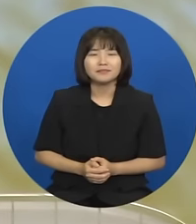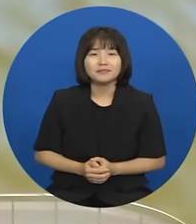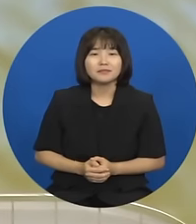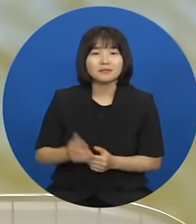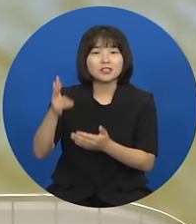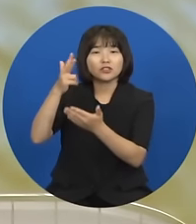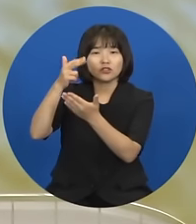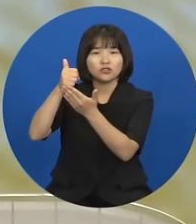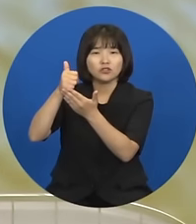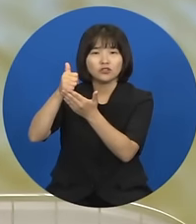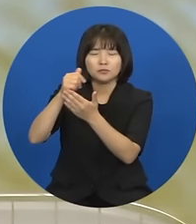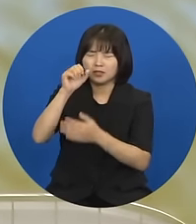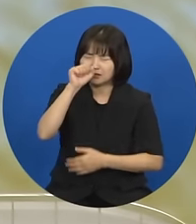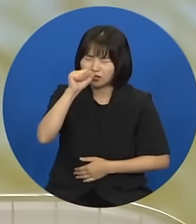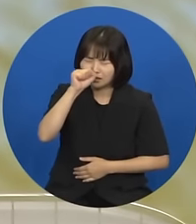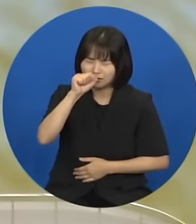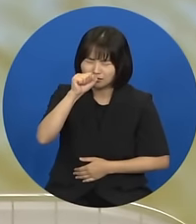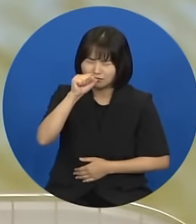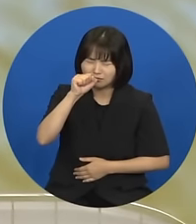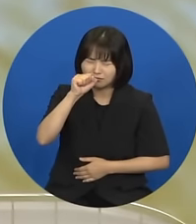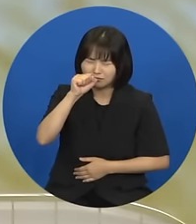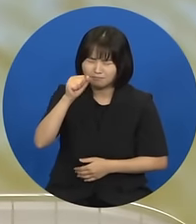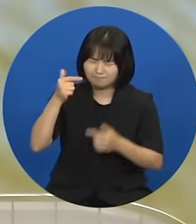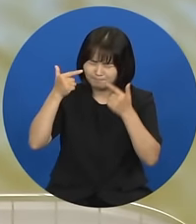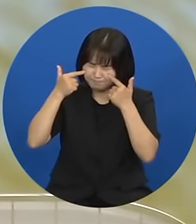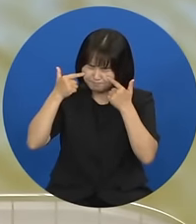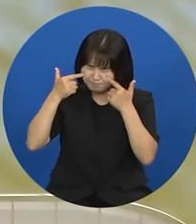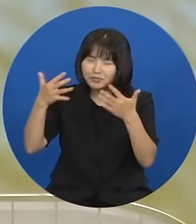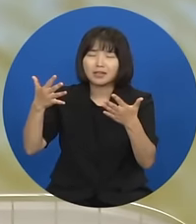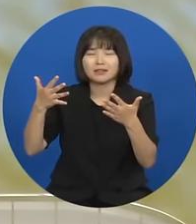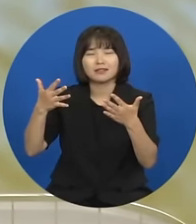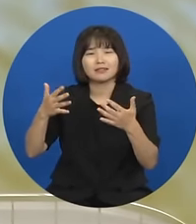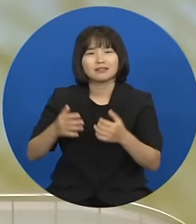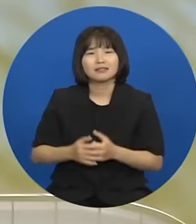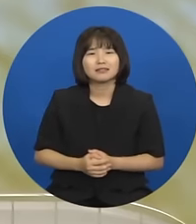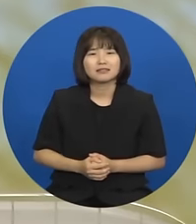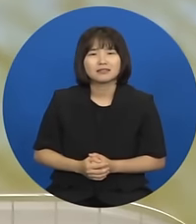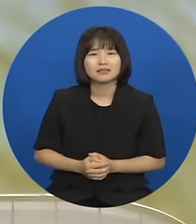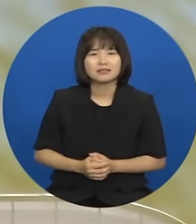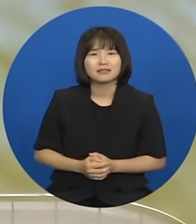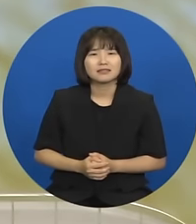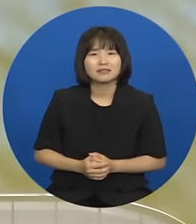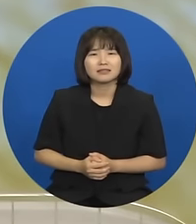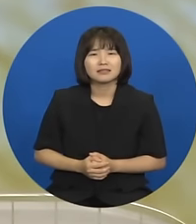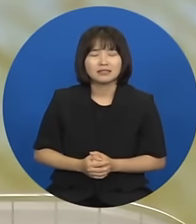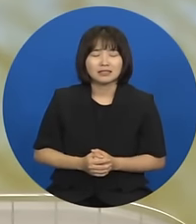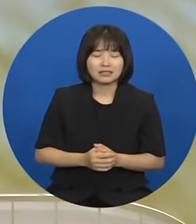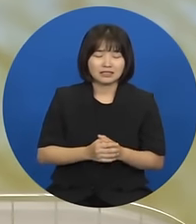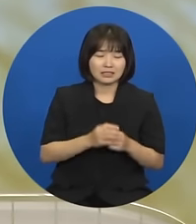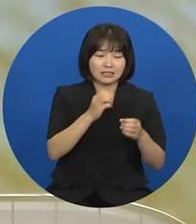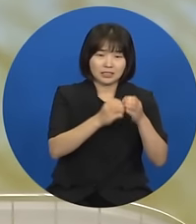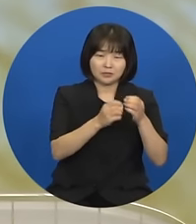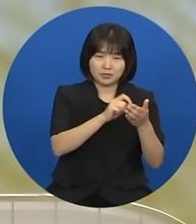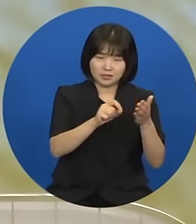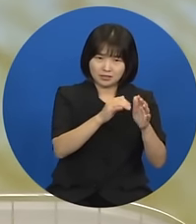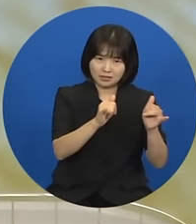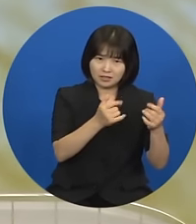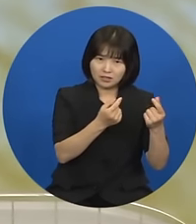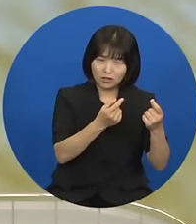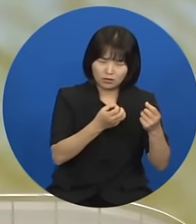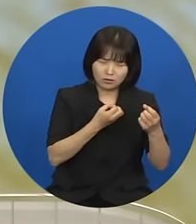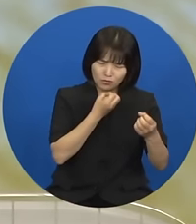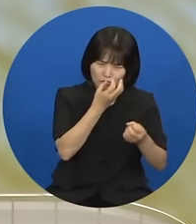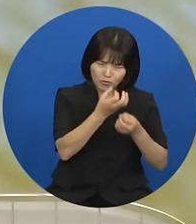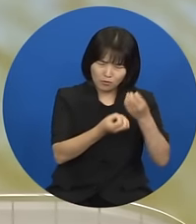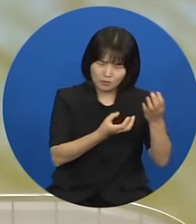주님의 선하심이 너무나 분명했던 거예요. 아마 이 시편의 기자와 같이 고백하지